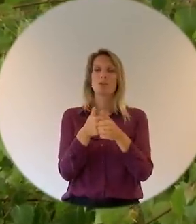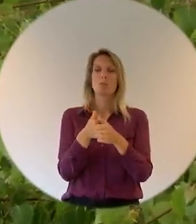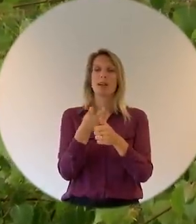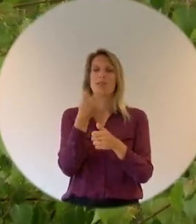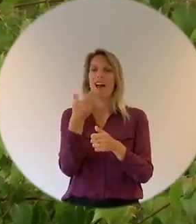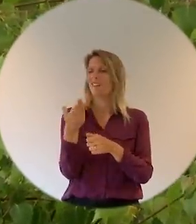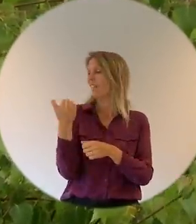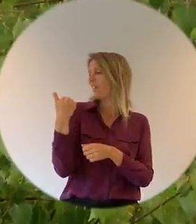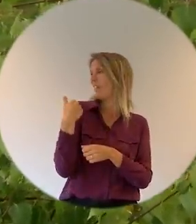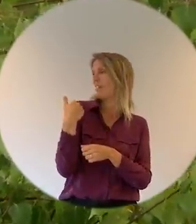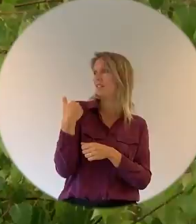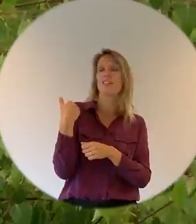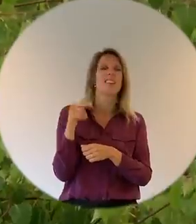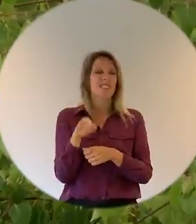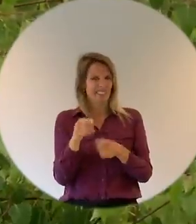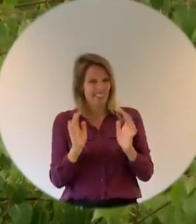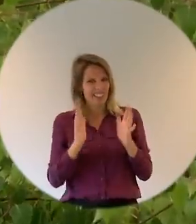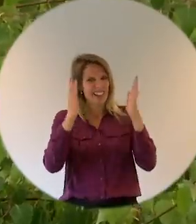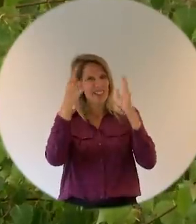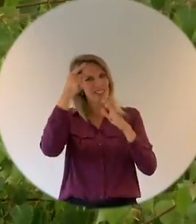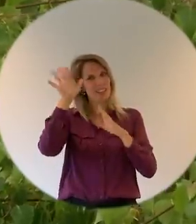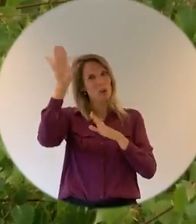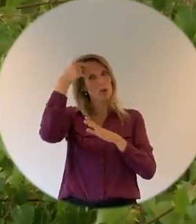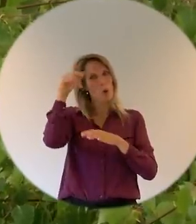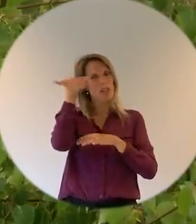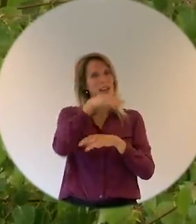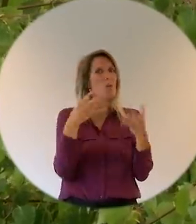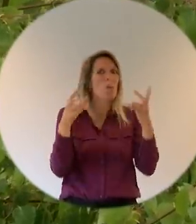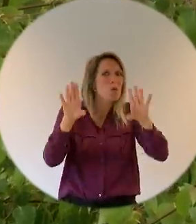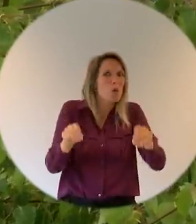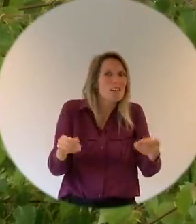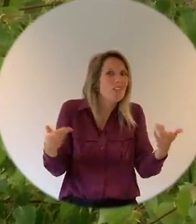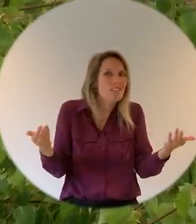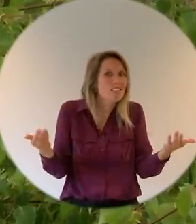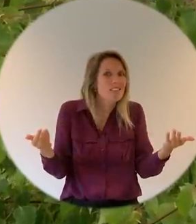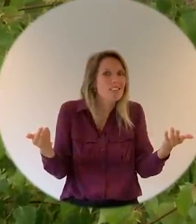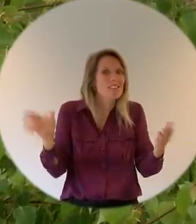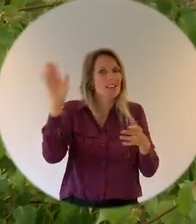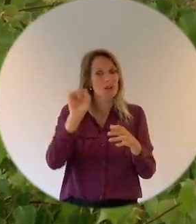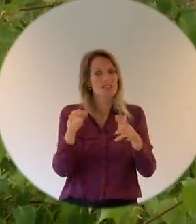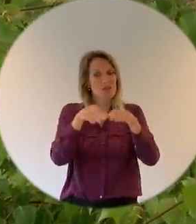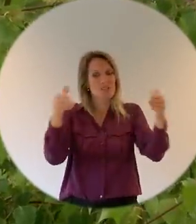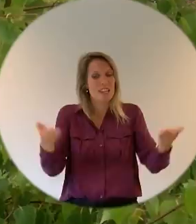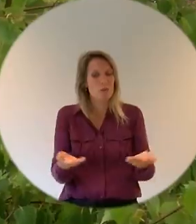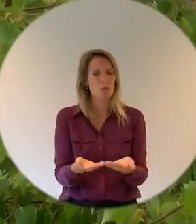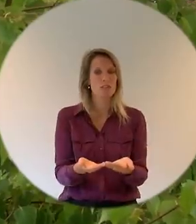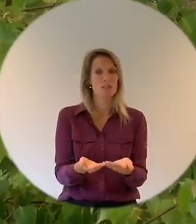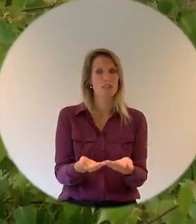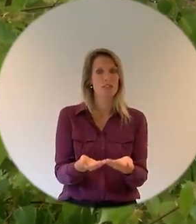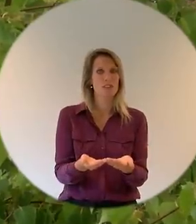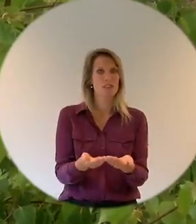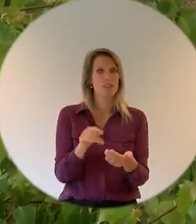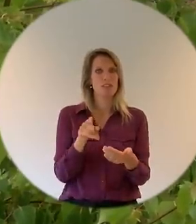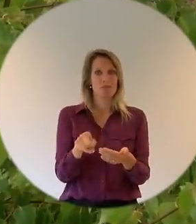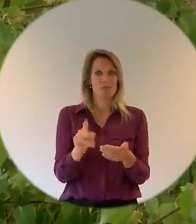mee begonnen. Hoe doe je dat nu, dat leven in Gods koninkrijk? Dat leven in Gods nieuwe wereld? Dat leven in